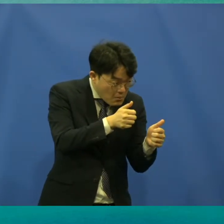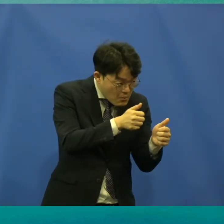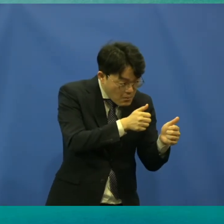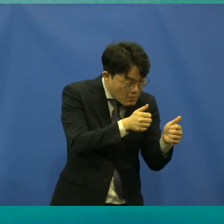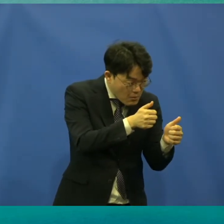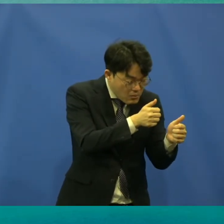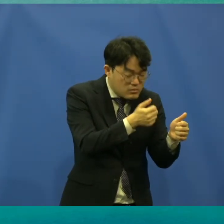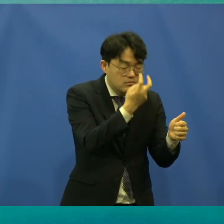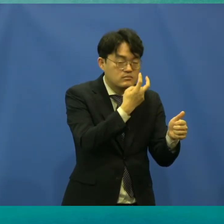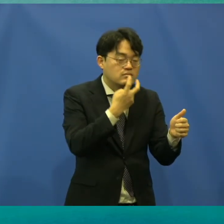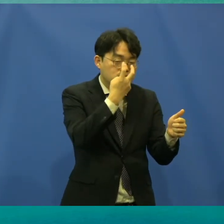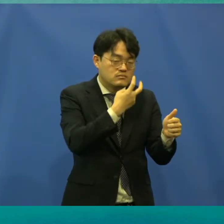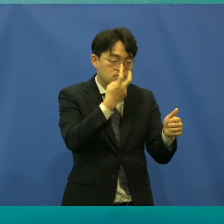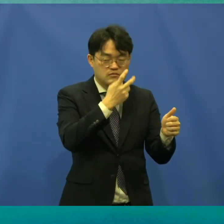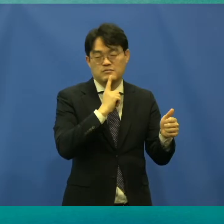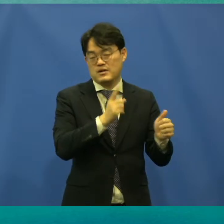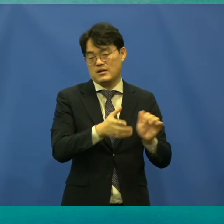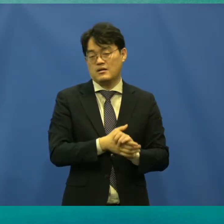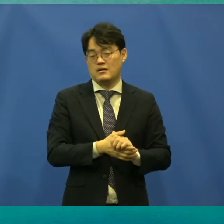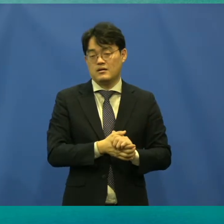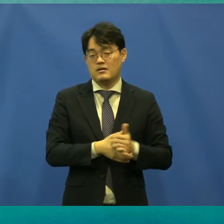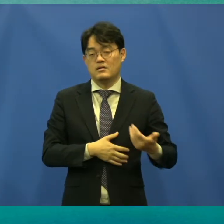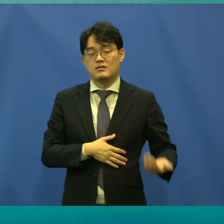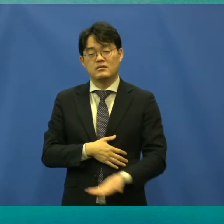하나님은 우리를 포기하지 않습니다, 여러분.